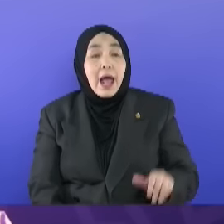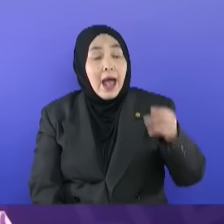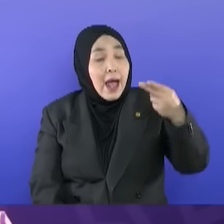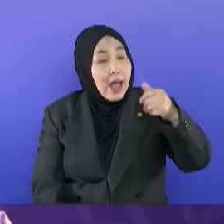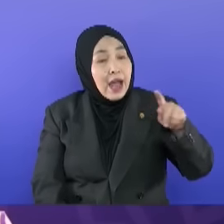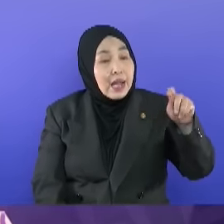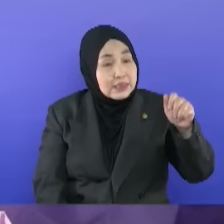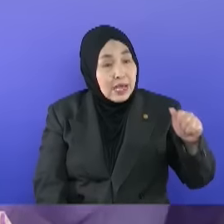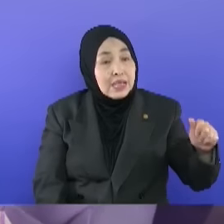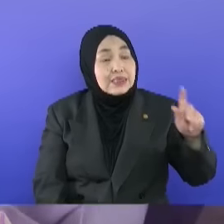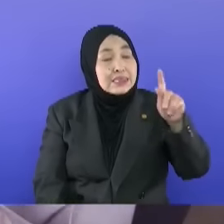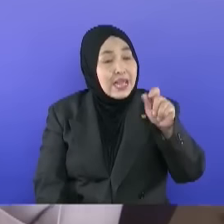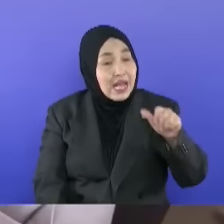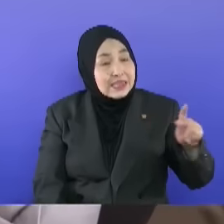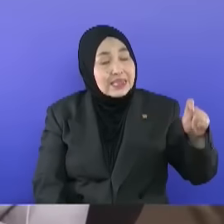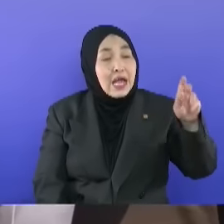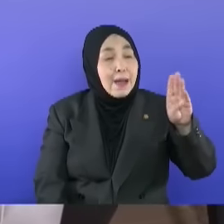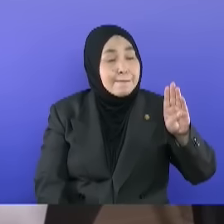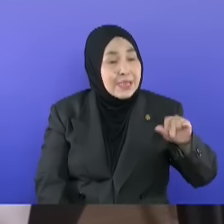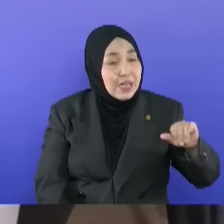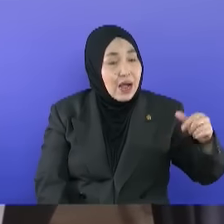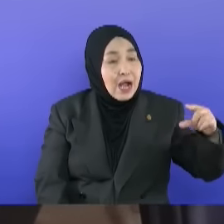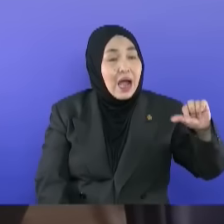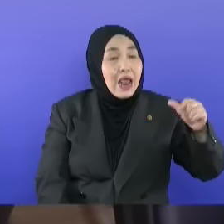hatta tattabi